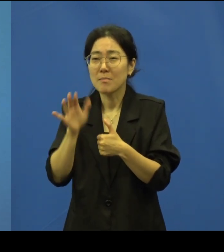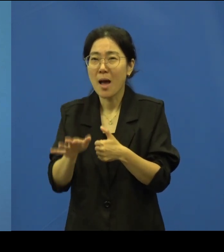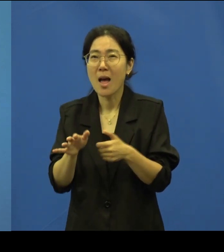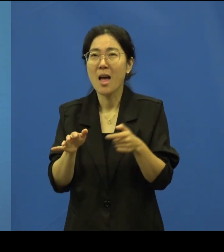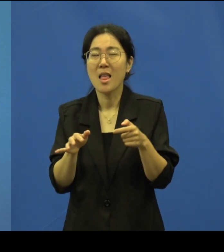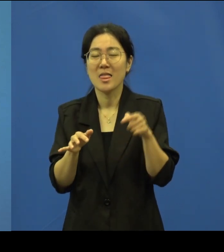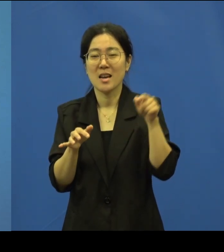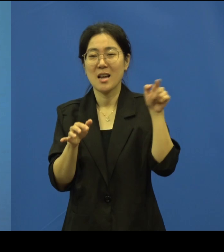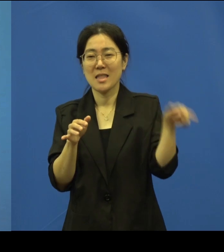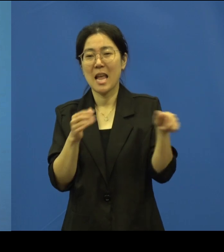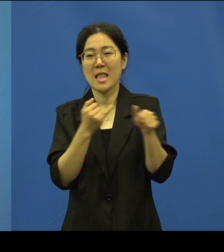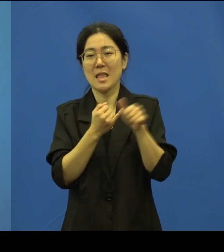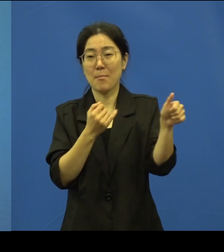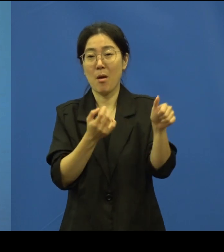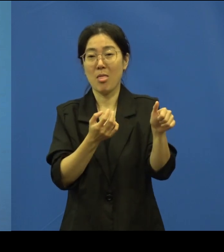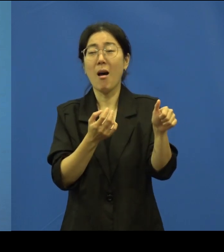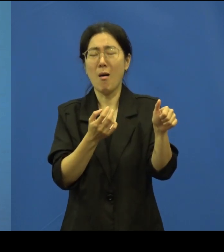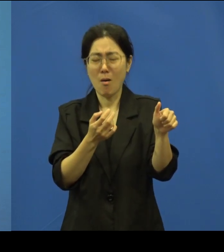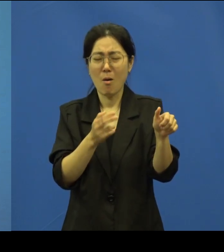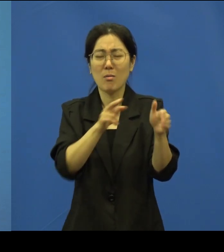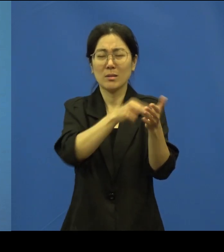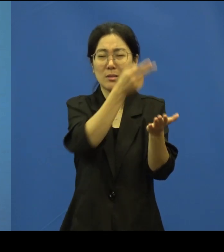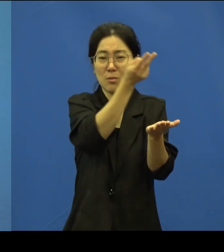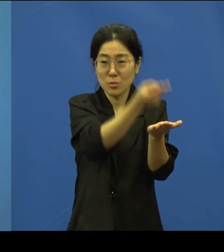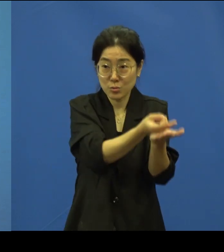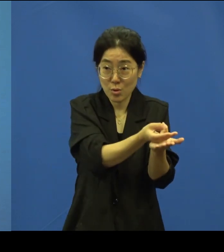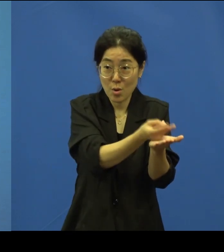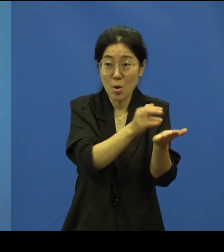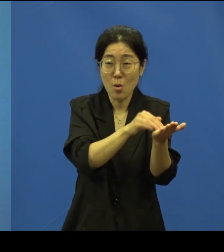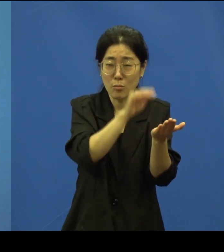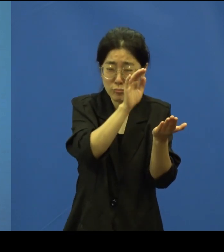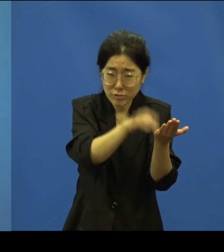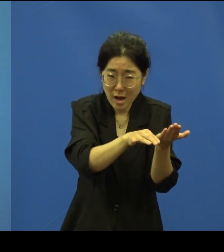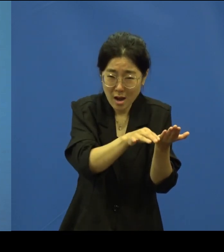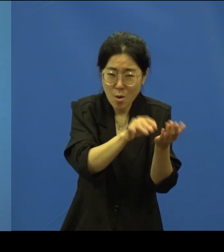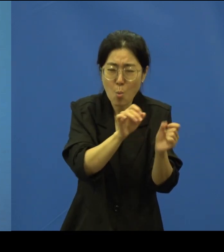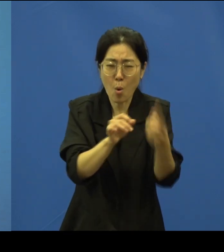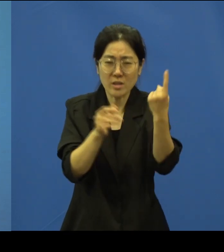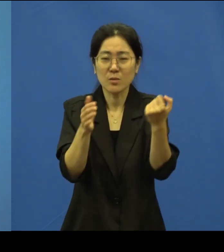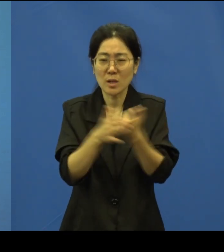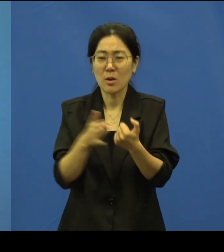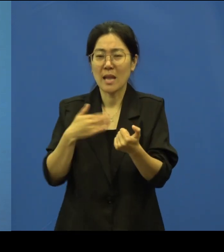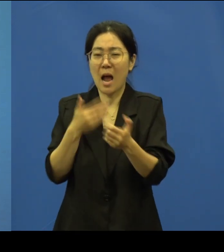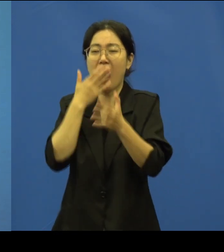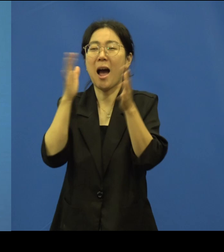매일같이 기도하시고, 이제 조금 있으니까 또 저희 장인 장모님, 저희가 전도를 했는데